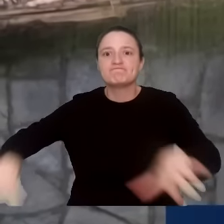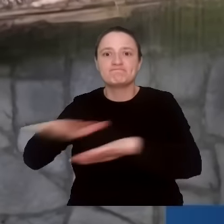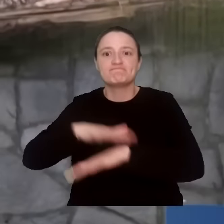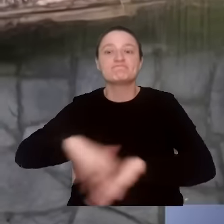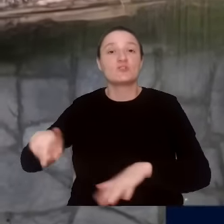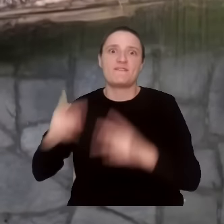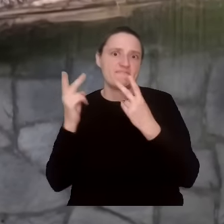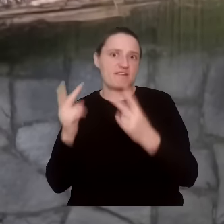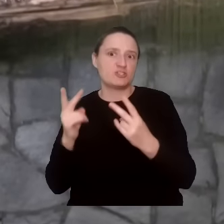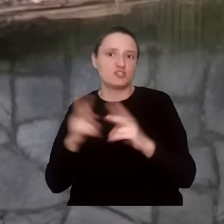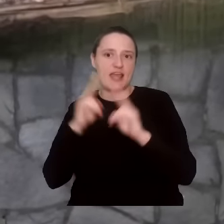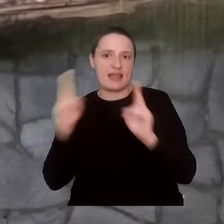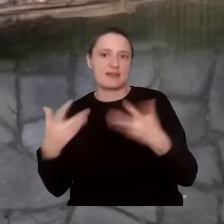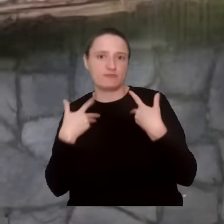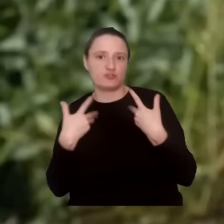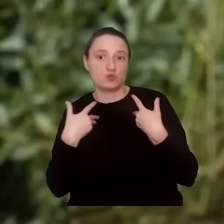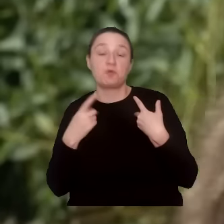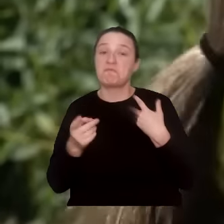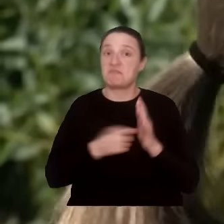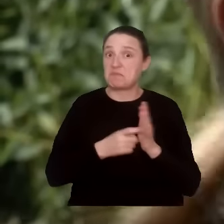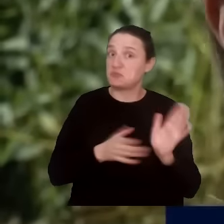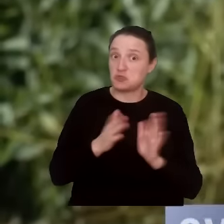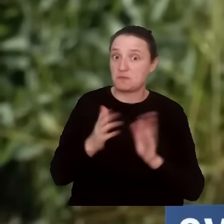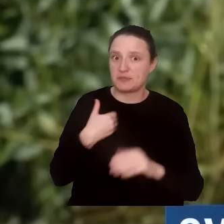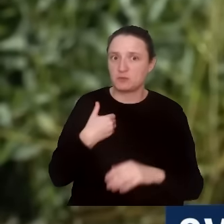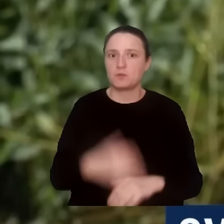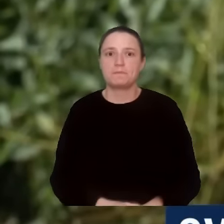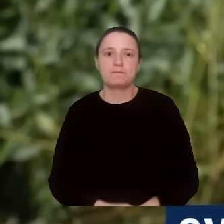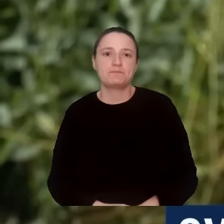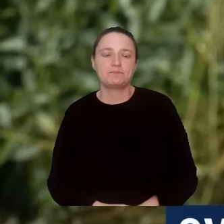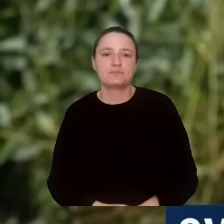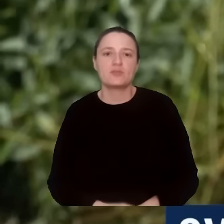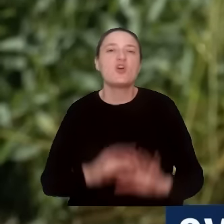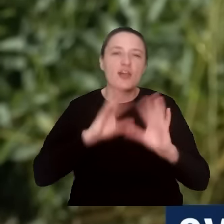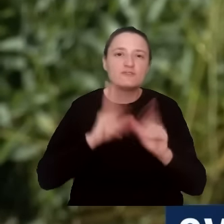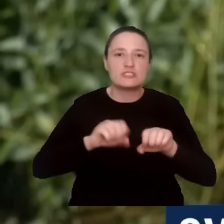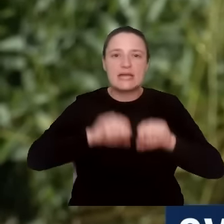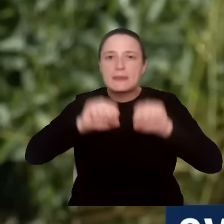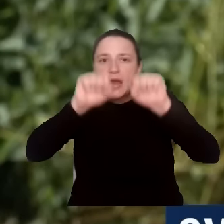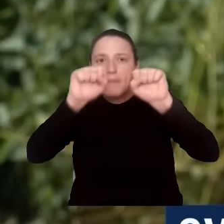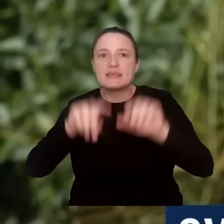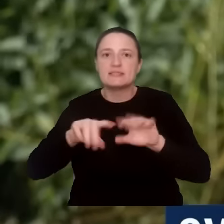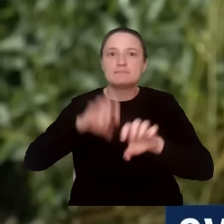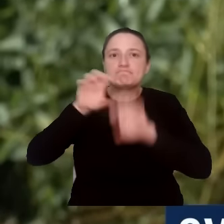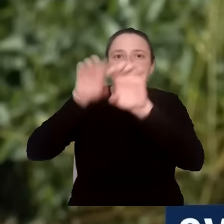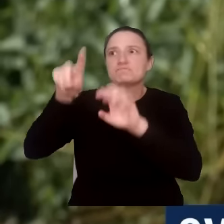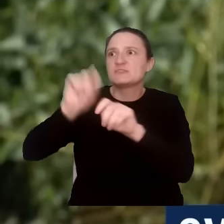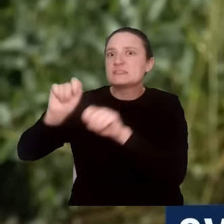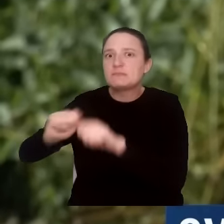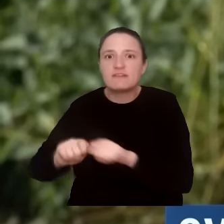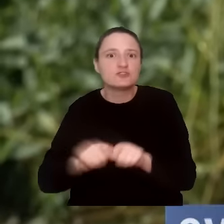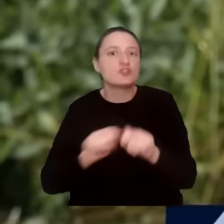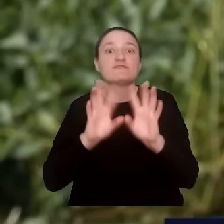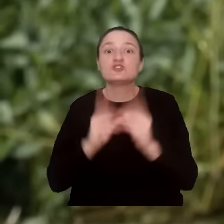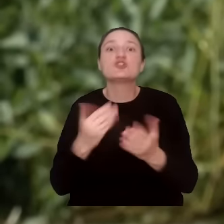ważny etap w życiu pandy, ale wymagało to dużo przygotowań. Wszystkie drabinki i konstrukcje zostały sprawdzone. Ponieważ Katiusza